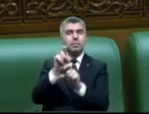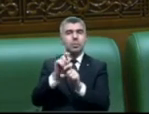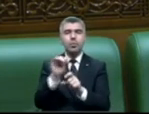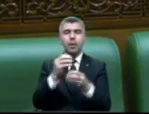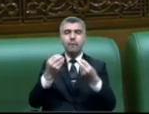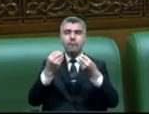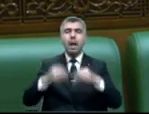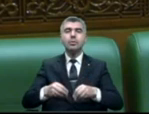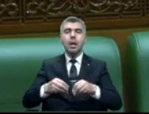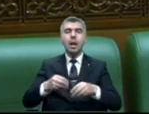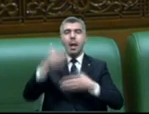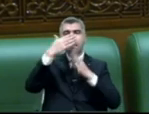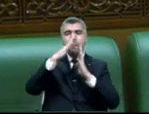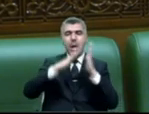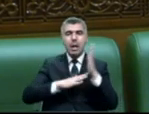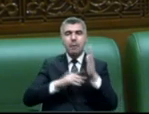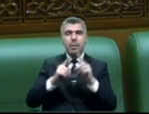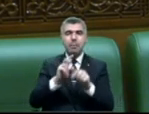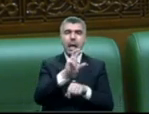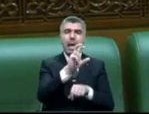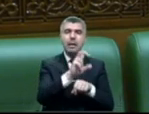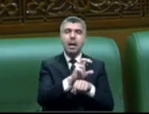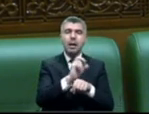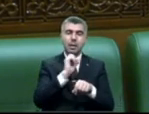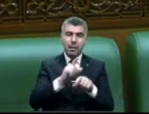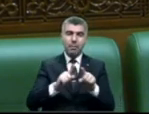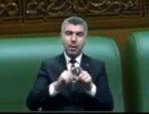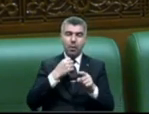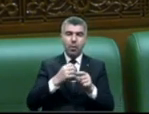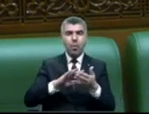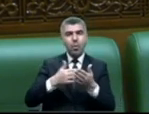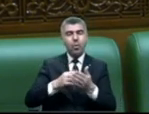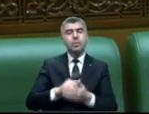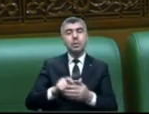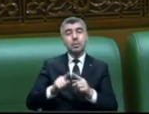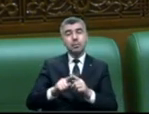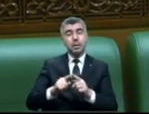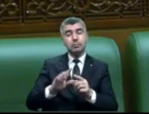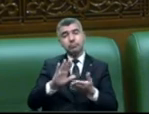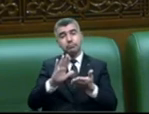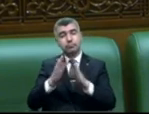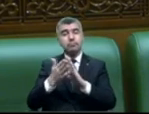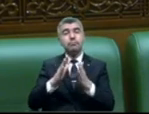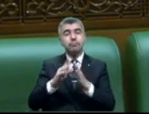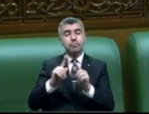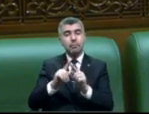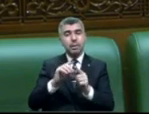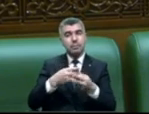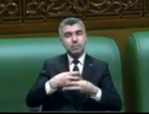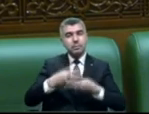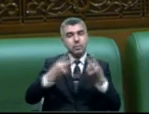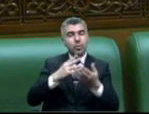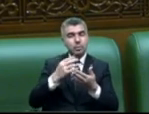مبررات فشل مخطط المغرب الأخضر بتكلفته المالية والمائية الهائلة في توفير الحد الأدنى من الكفاء